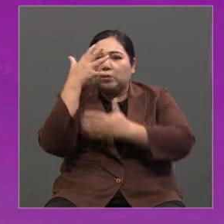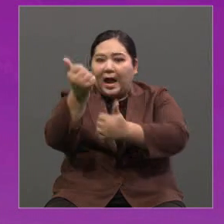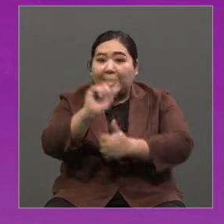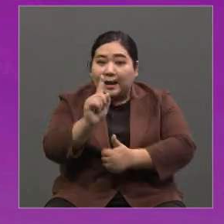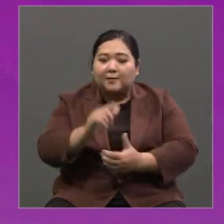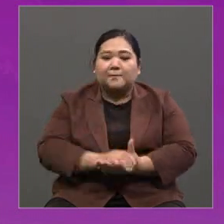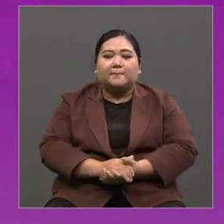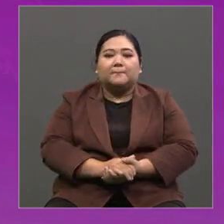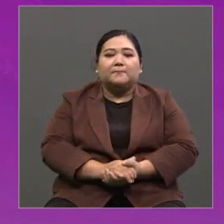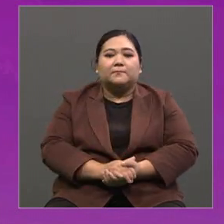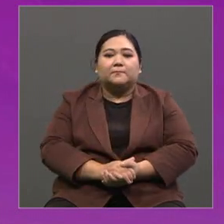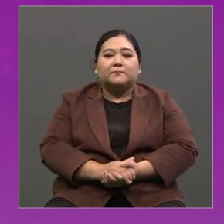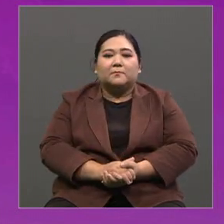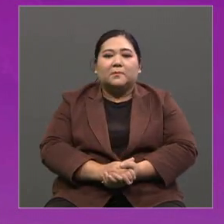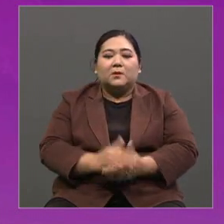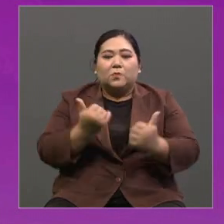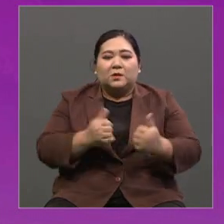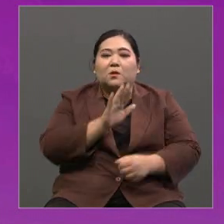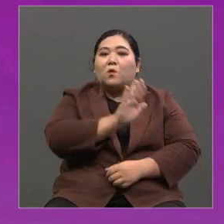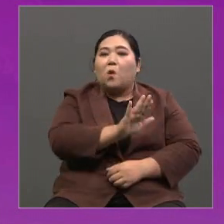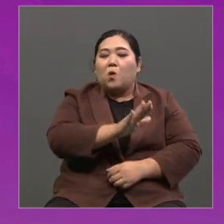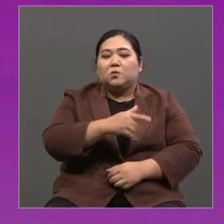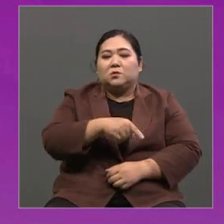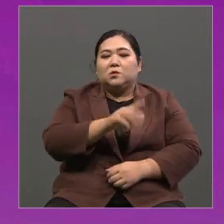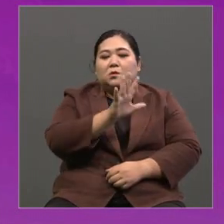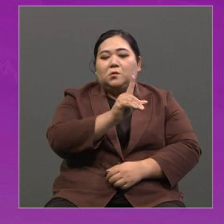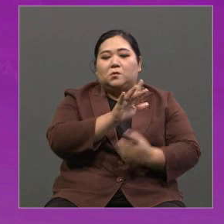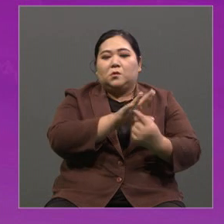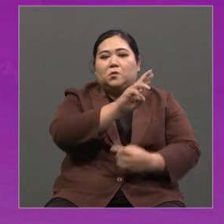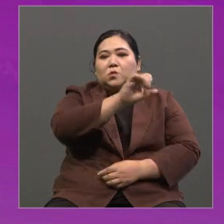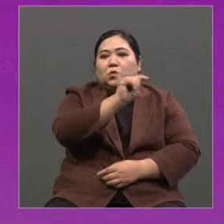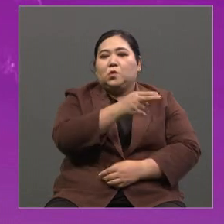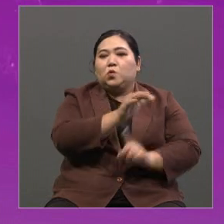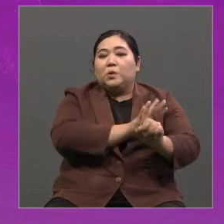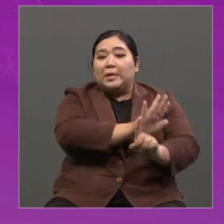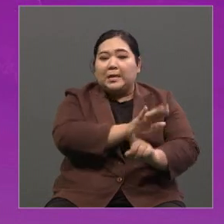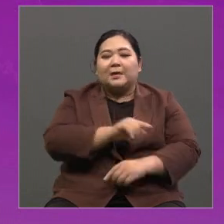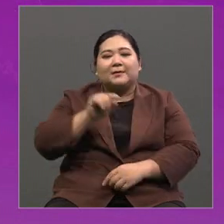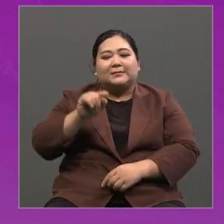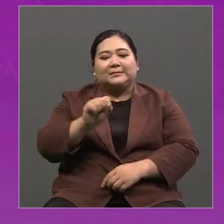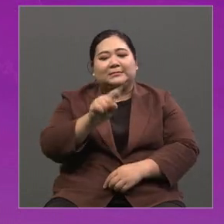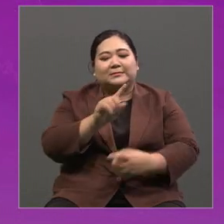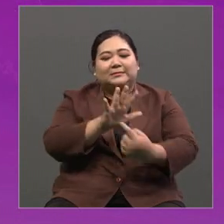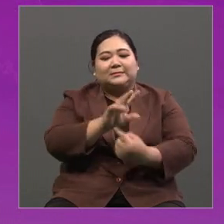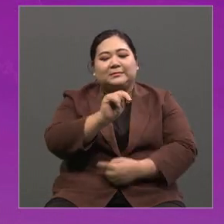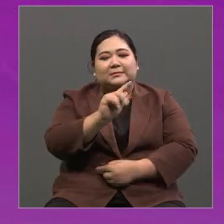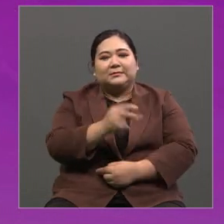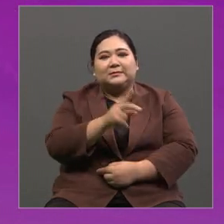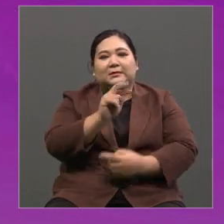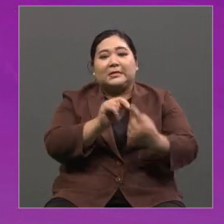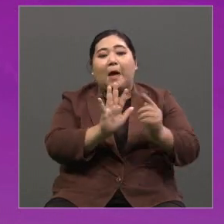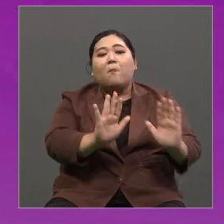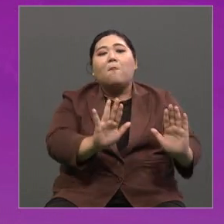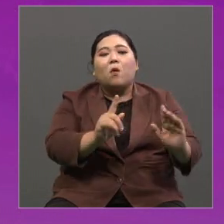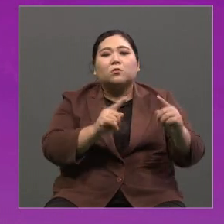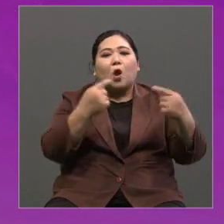ประเด็นที่วันเนี้ยเรื่องของคุณชีวิตหรือคุณสันธนะอาจจะเบาๆแล้วนะแต่บิ๊กแมตช์ที่เกิดขึ้นเมื่อปลายสัปดาห์ที่ผ่านมา